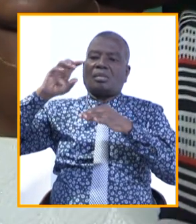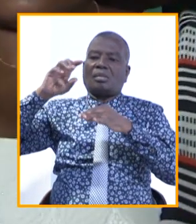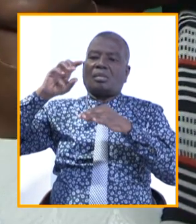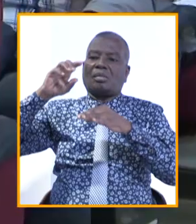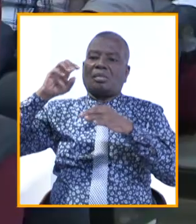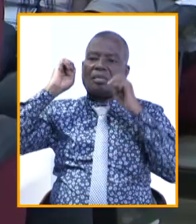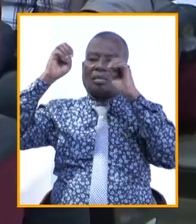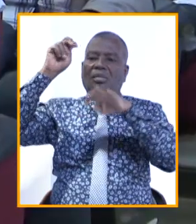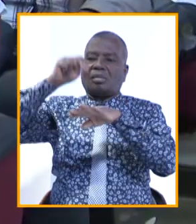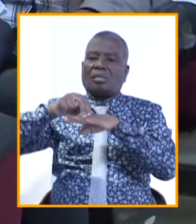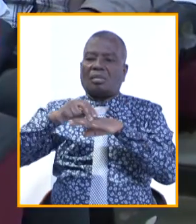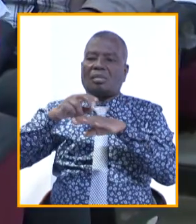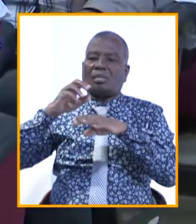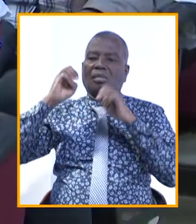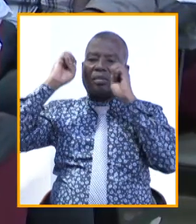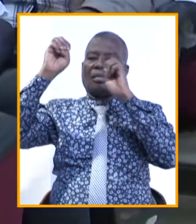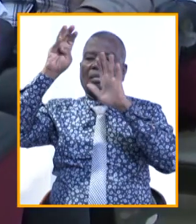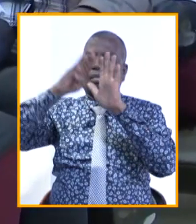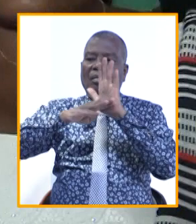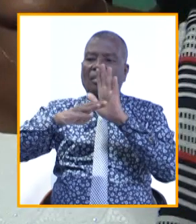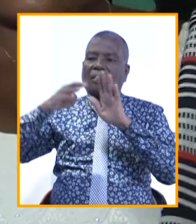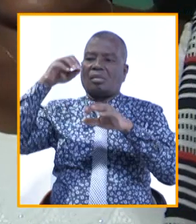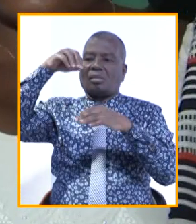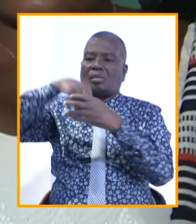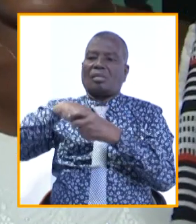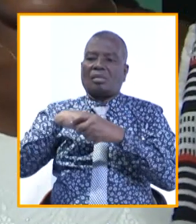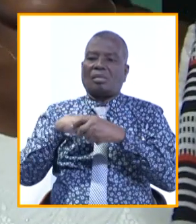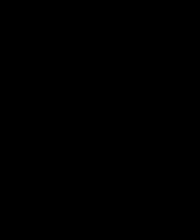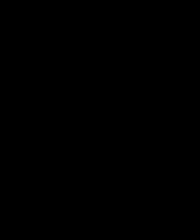de l'éducation, de l'enseignement